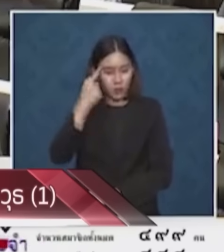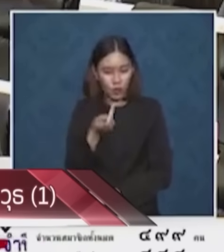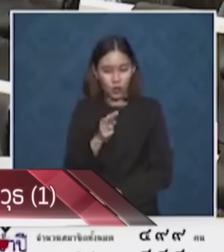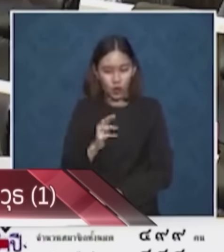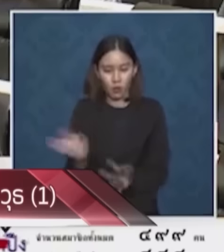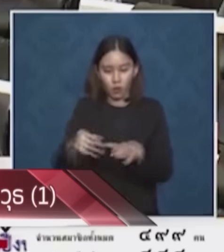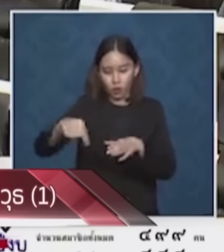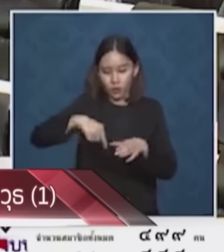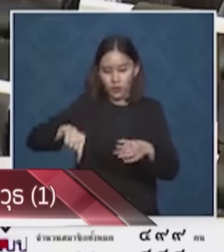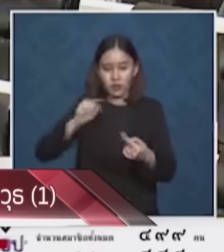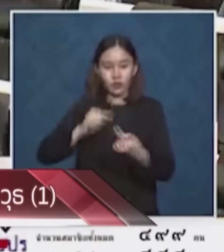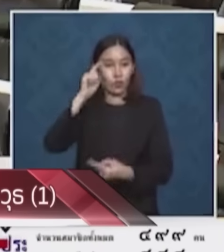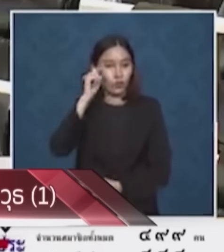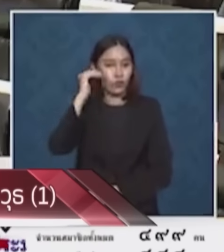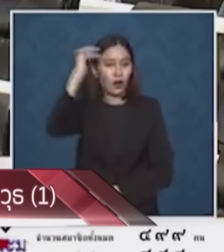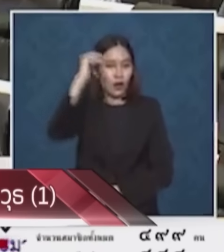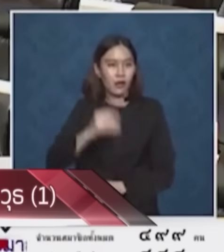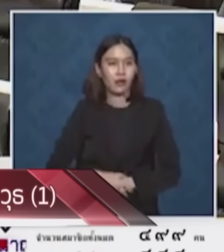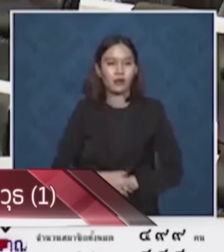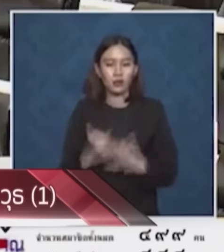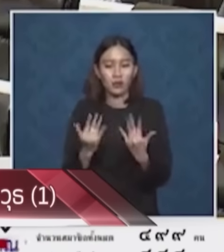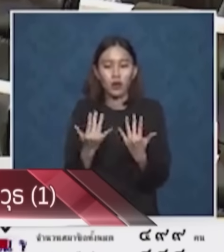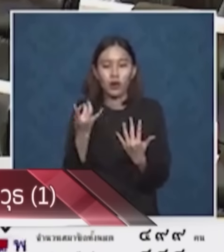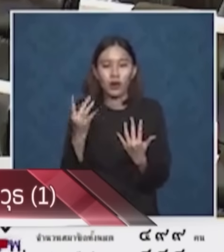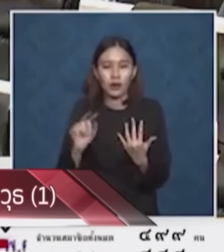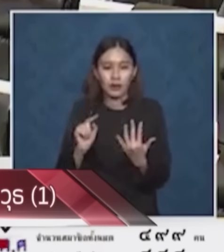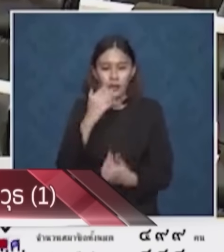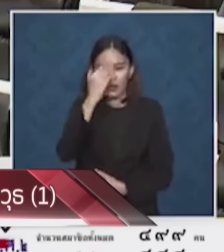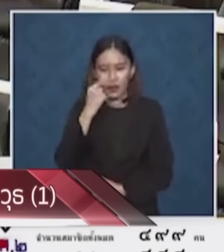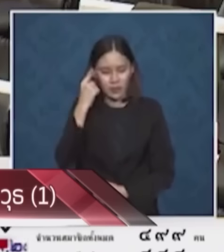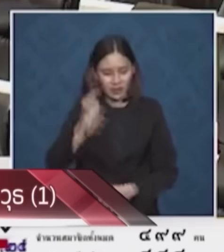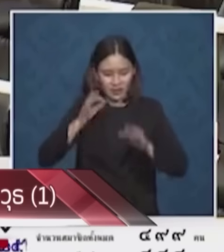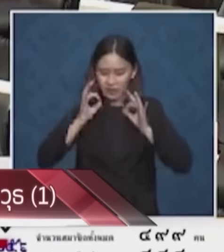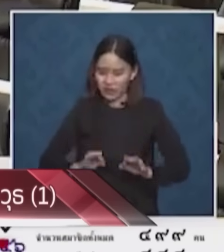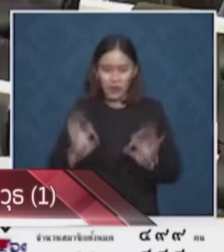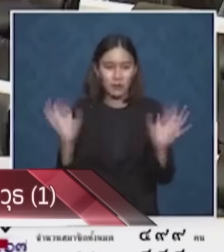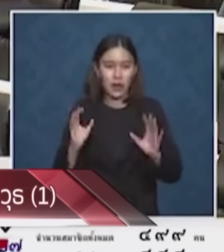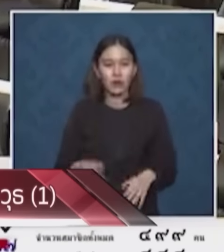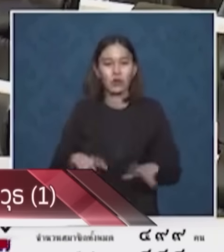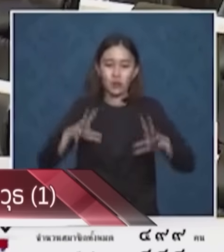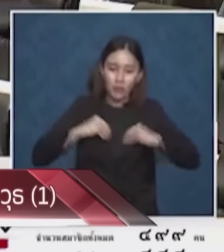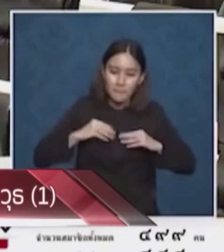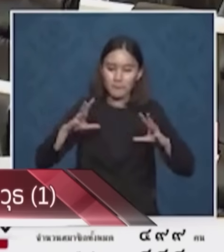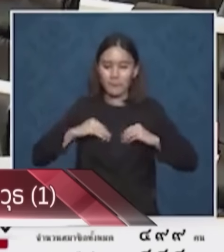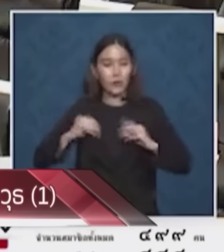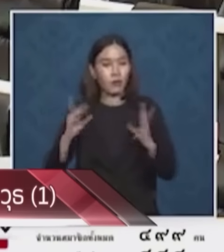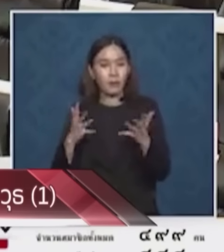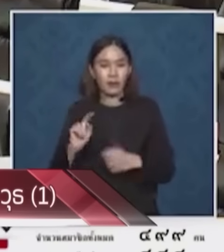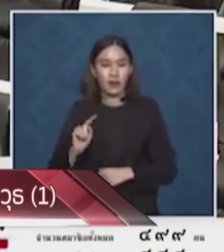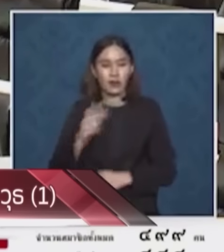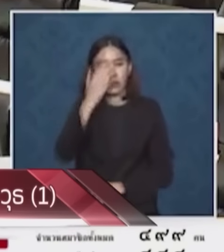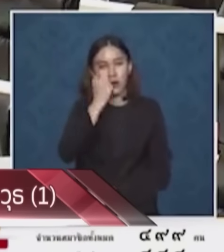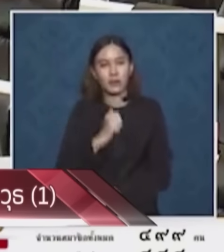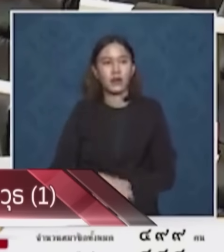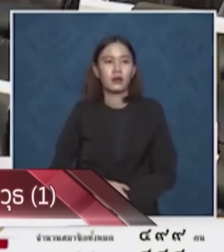ชุดนี้นะครับโดยเฉพาะท่านนายกและท่านสุทินรออะไรอยู่ทำไมไม่กล้าตัดสินใจลงไปเลยว่าจะเอาหรือไม่เอาเรือดำน้ำท่าน